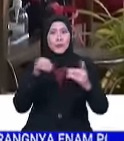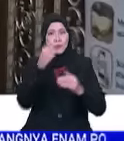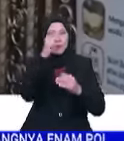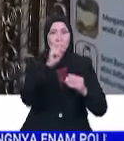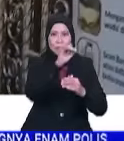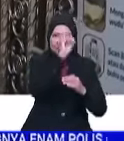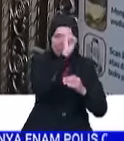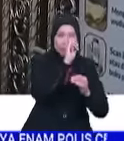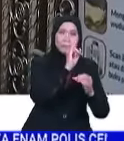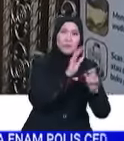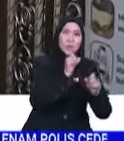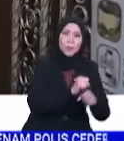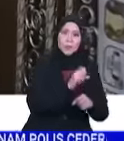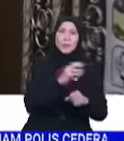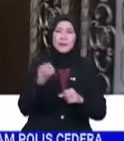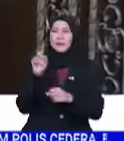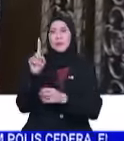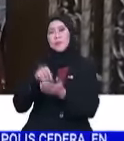tua dan